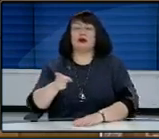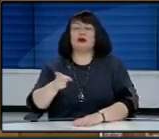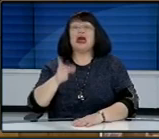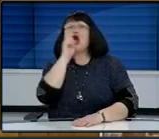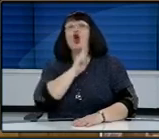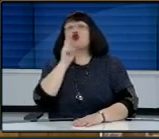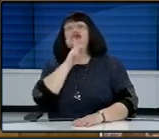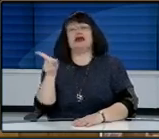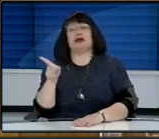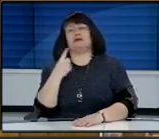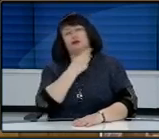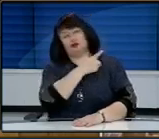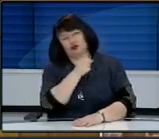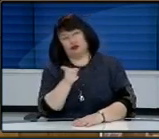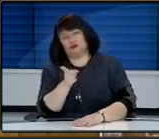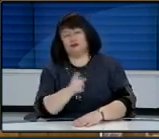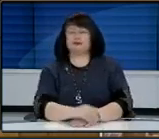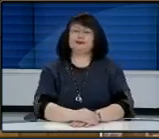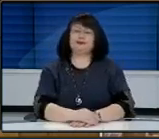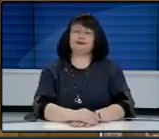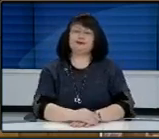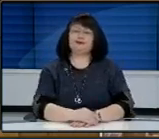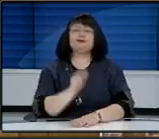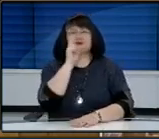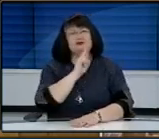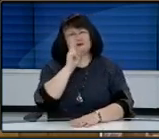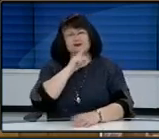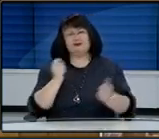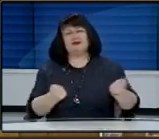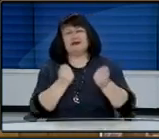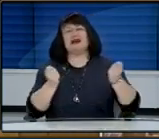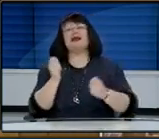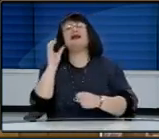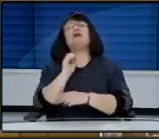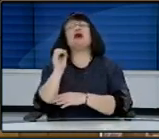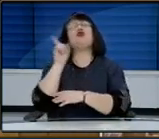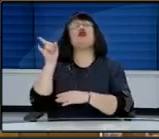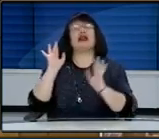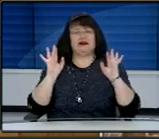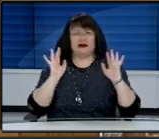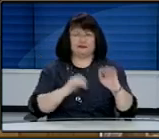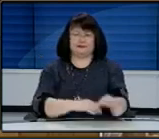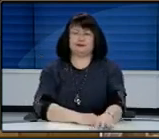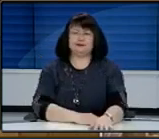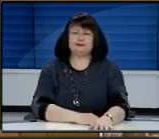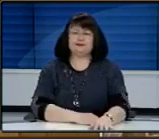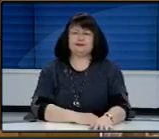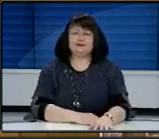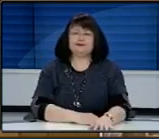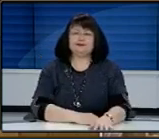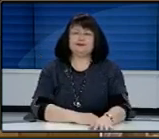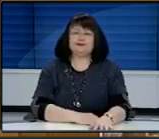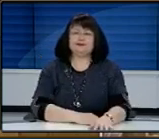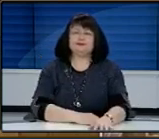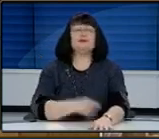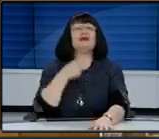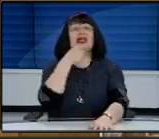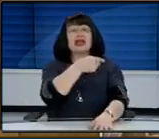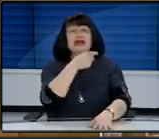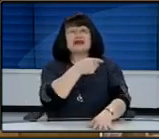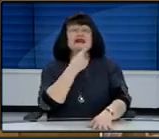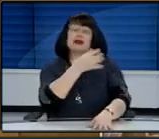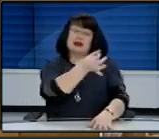της Ρωσίας, για τη στάση της κατά της Ουκρανίας. Για σας η γεωγραφία μας επιβάλλει